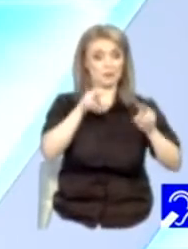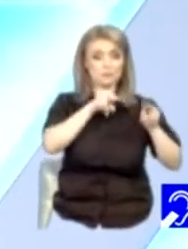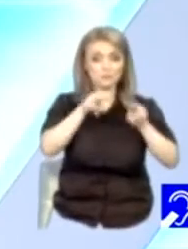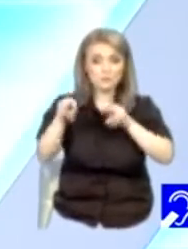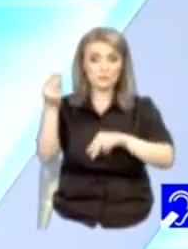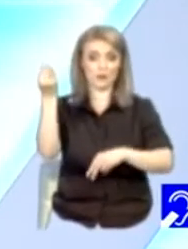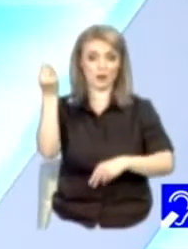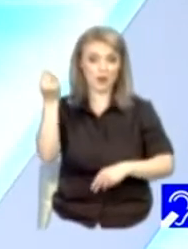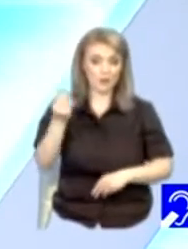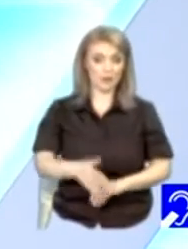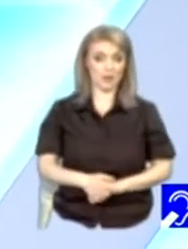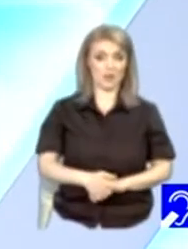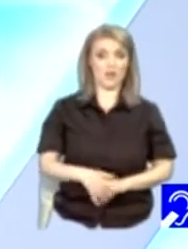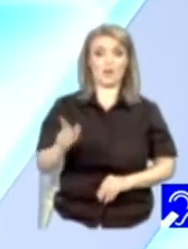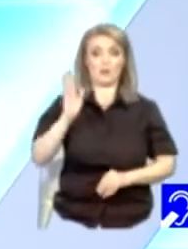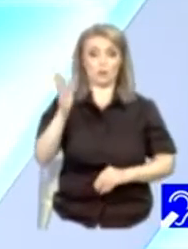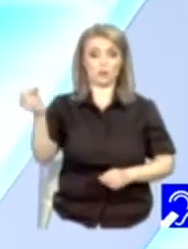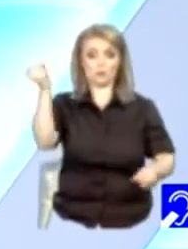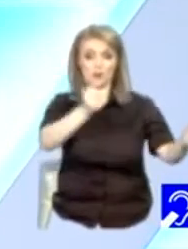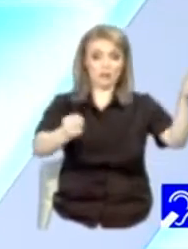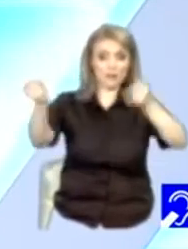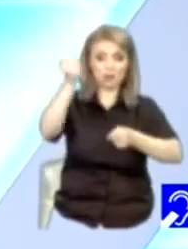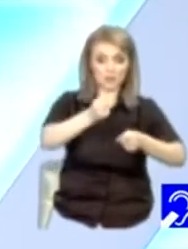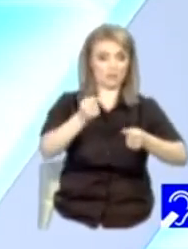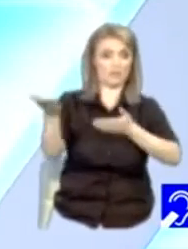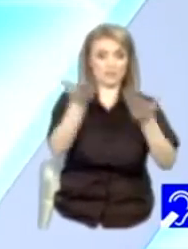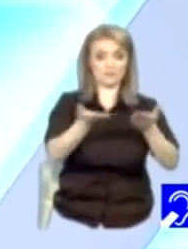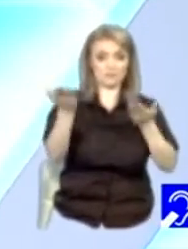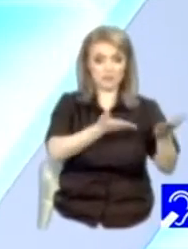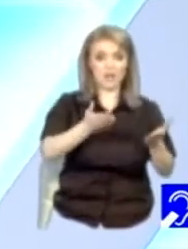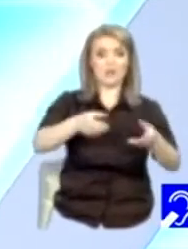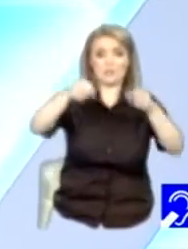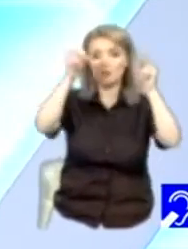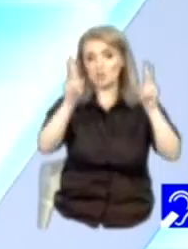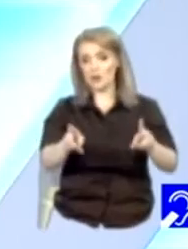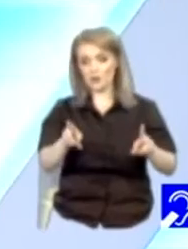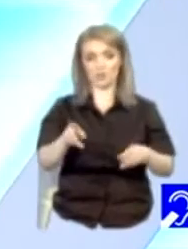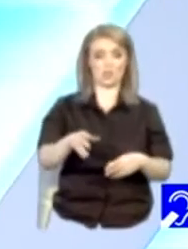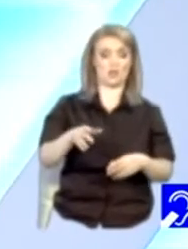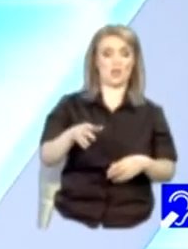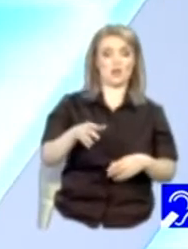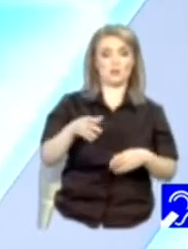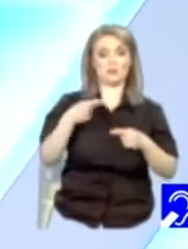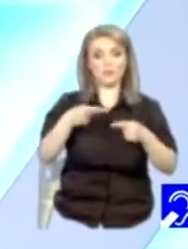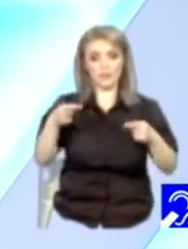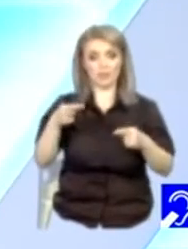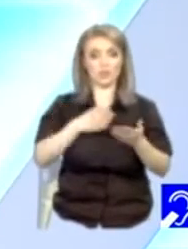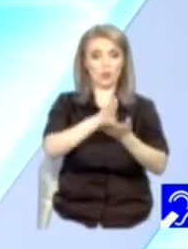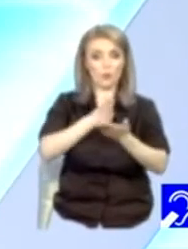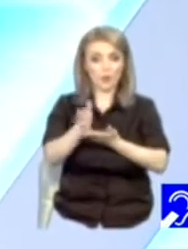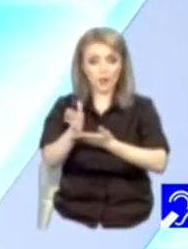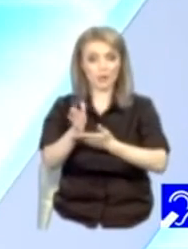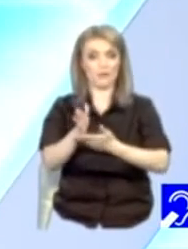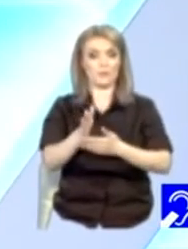onești și aducem expertiza, savanții, la, deci fiind consultați în aceste procese, vom reuși